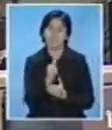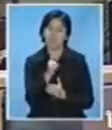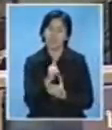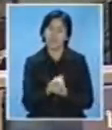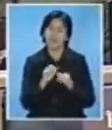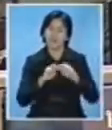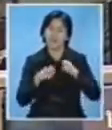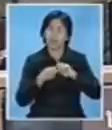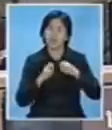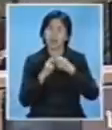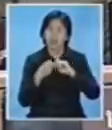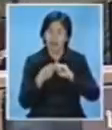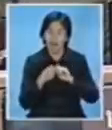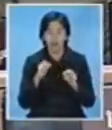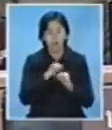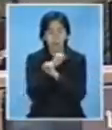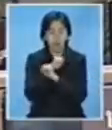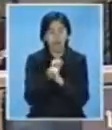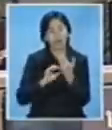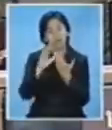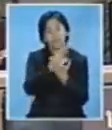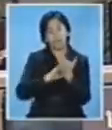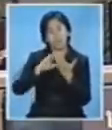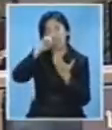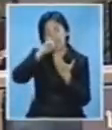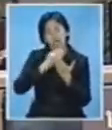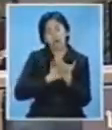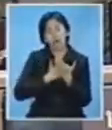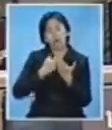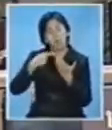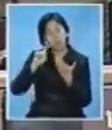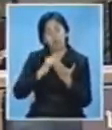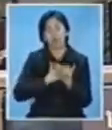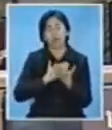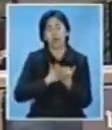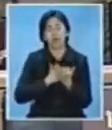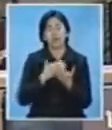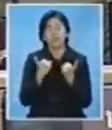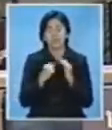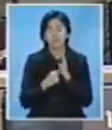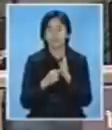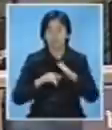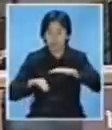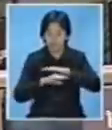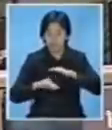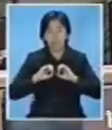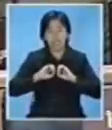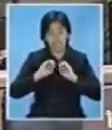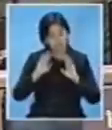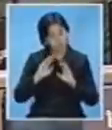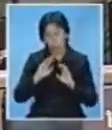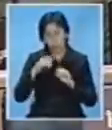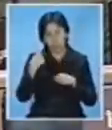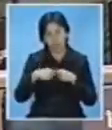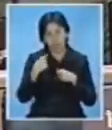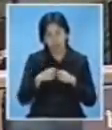ธิพลที่อาจจะไม่ได้ปกป้องประโยชน์ของประเทศไทยอย่างแท้จริงแล้วก็จะเป็นเรื่องที่พิสูจน์ได้ยากมากว่าอะไรเป็น